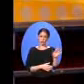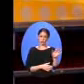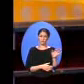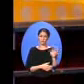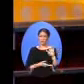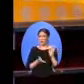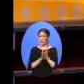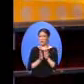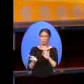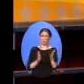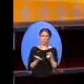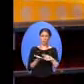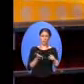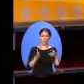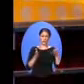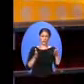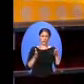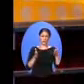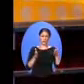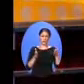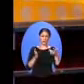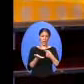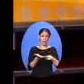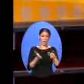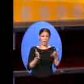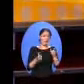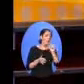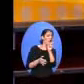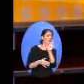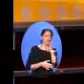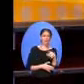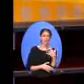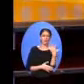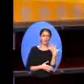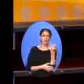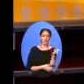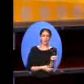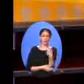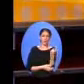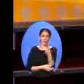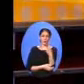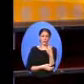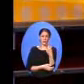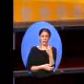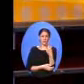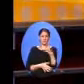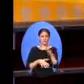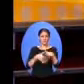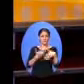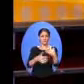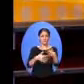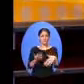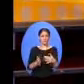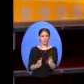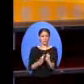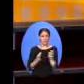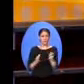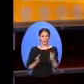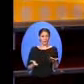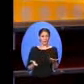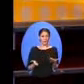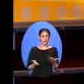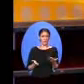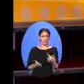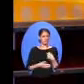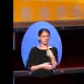היה חודש, אולי חמישה שבועות, שבמהלכם זה התחיל שאני